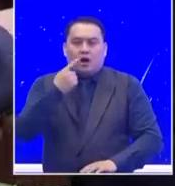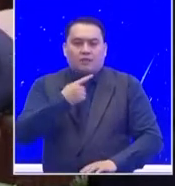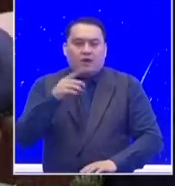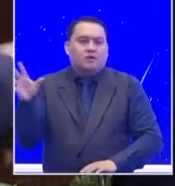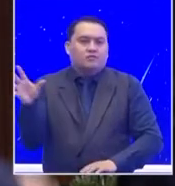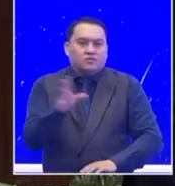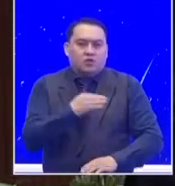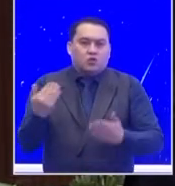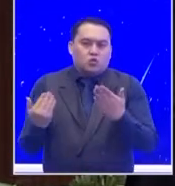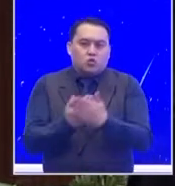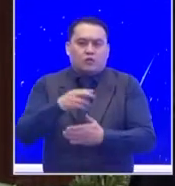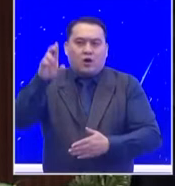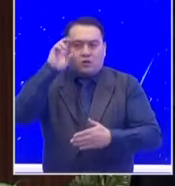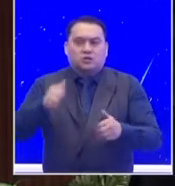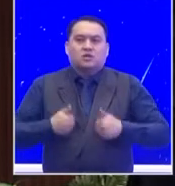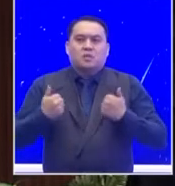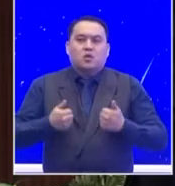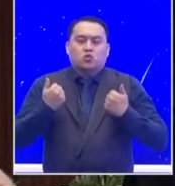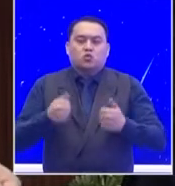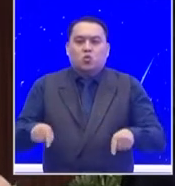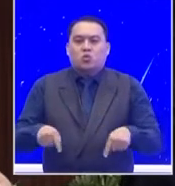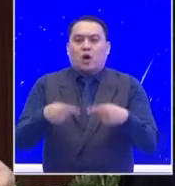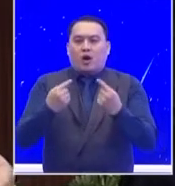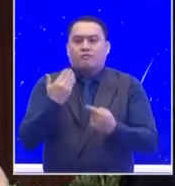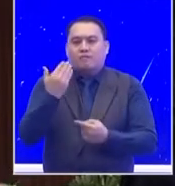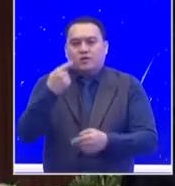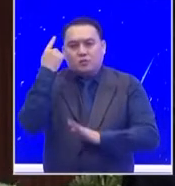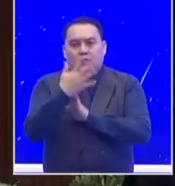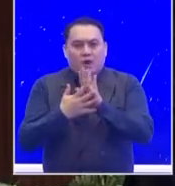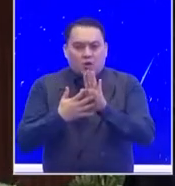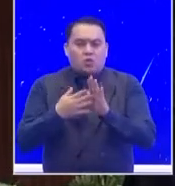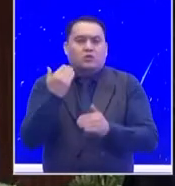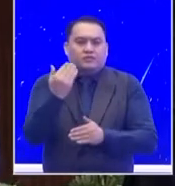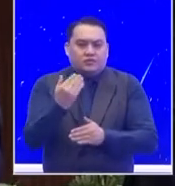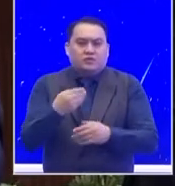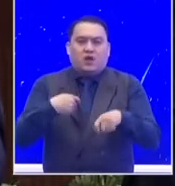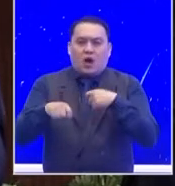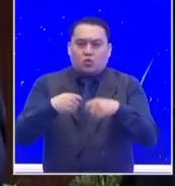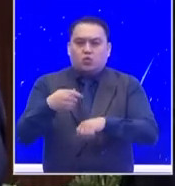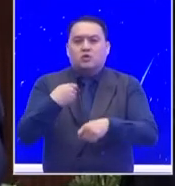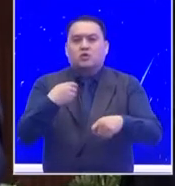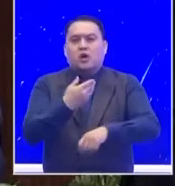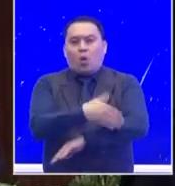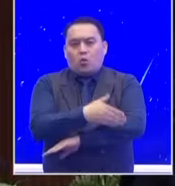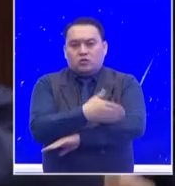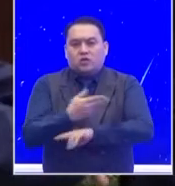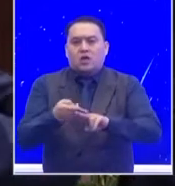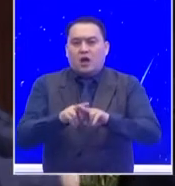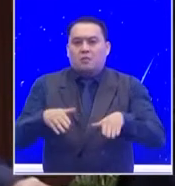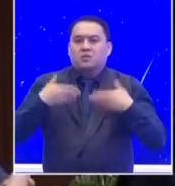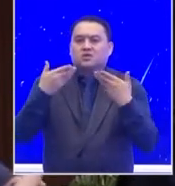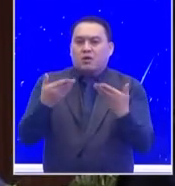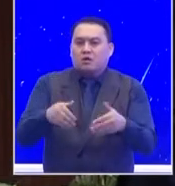Все современные страны стремятся к этому. Я знаю ваше положение. Не от хорошей жизни торгуете на улице. Поэтому мы